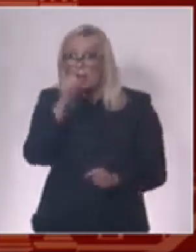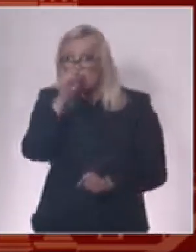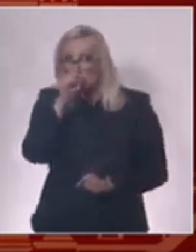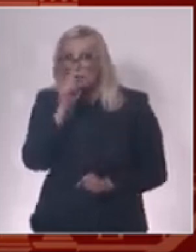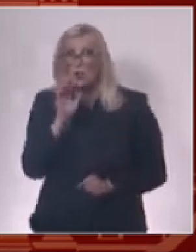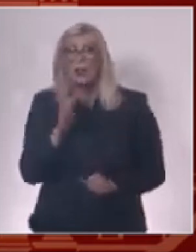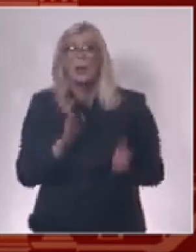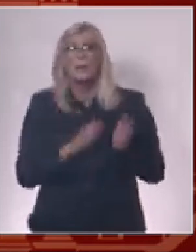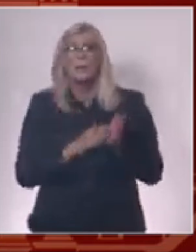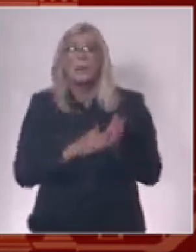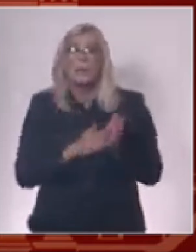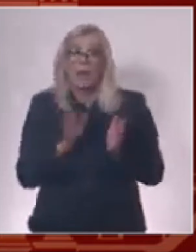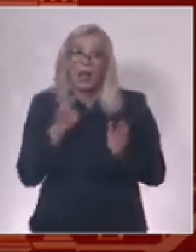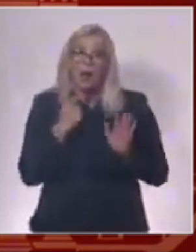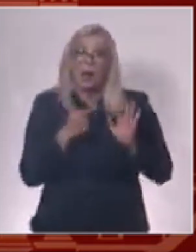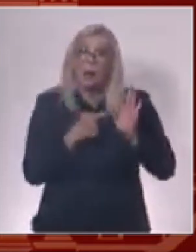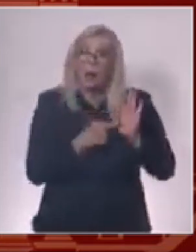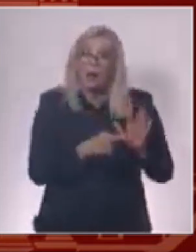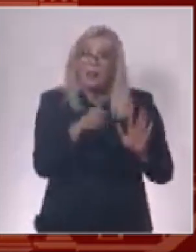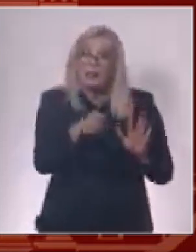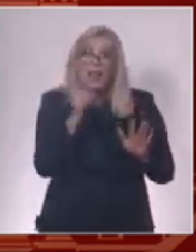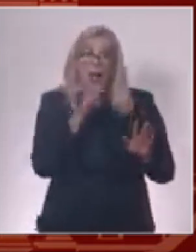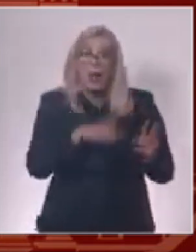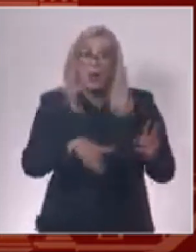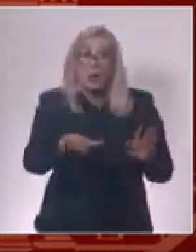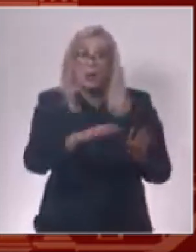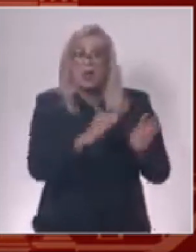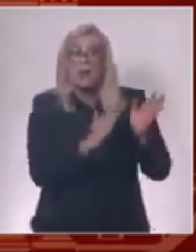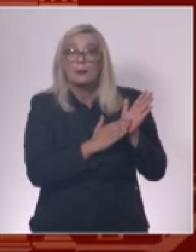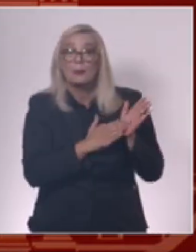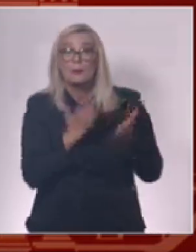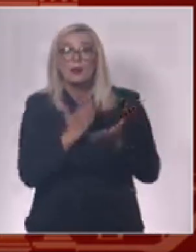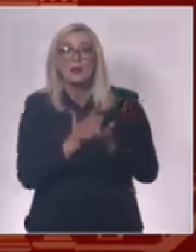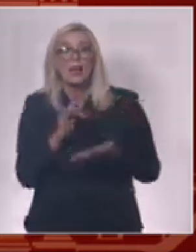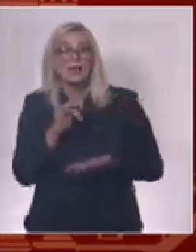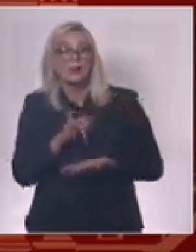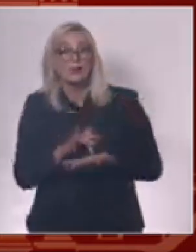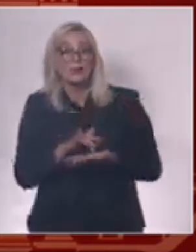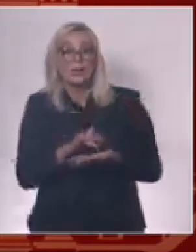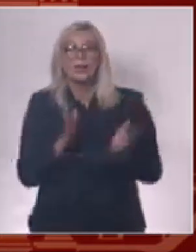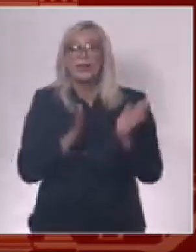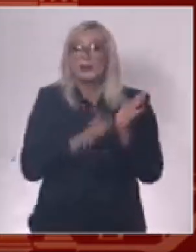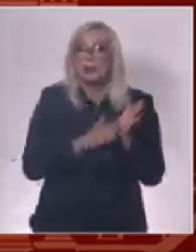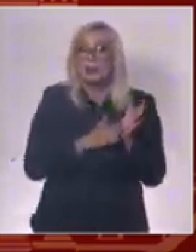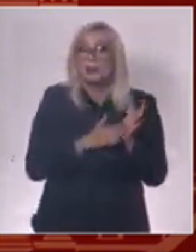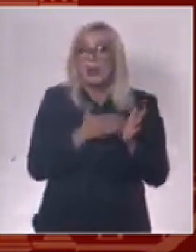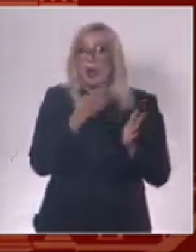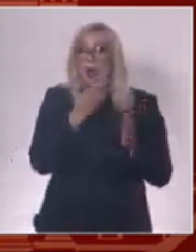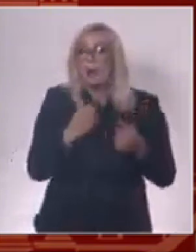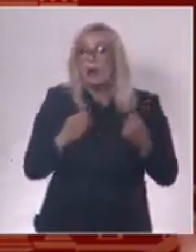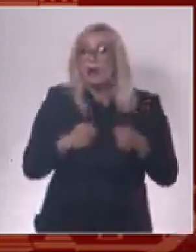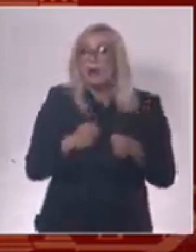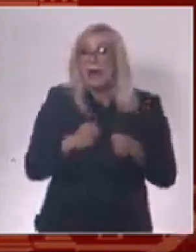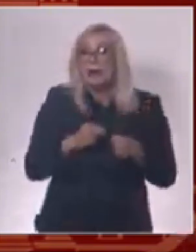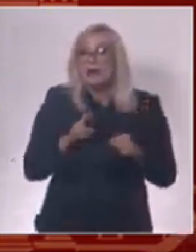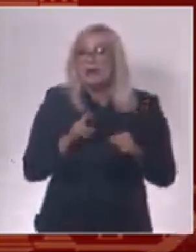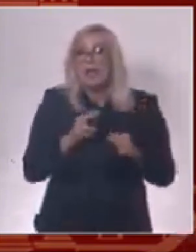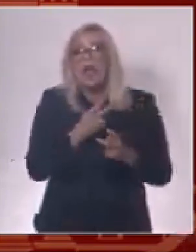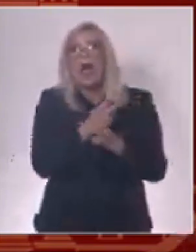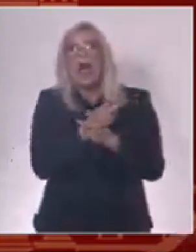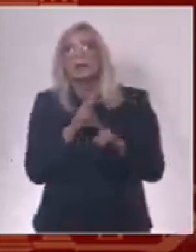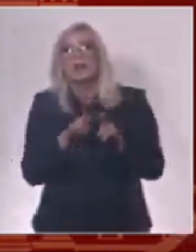им презентирате на тие луѓе пример, дека во центарот, да речеме, на еден прекрасен град, како Виена има